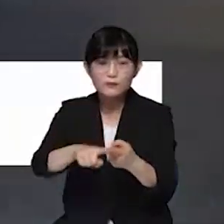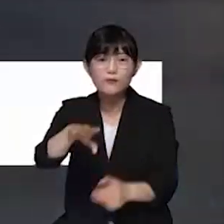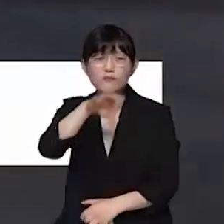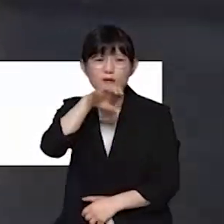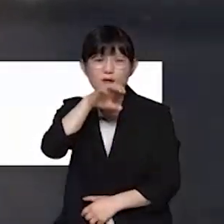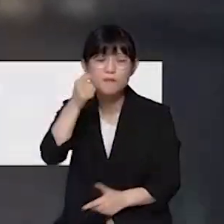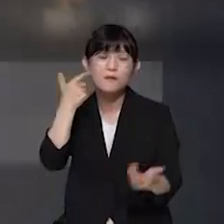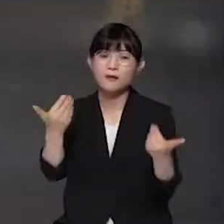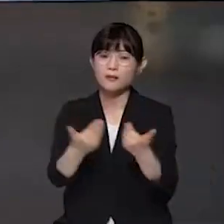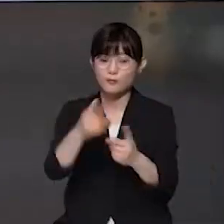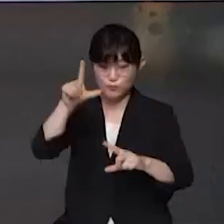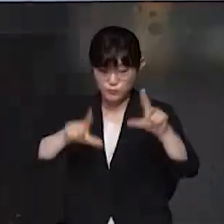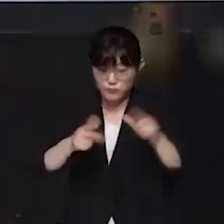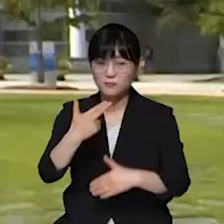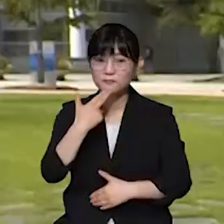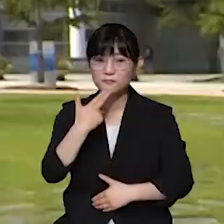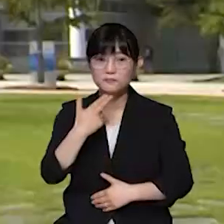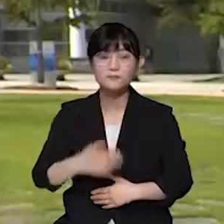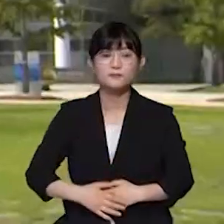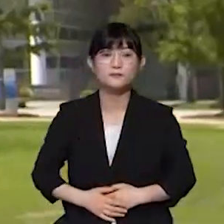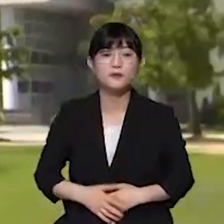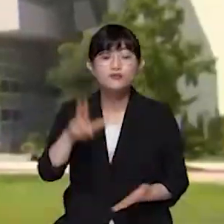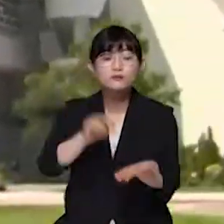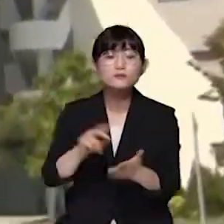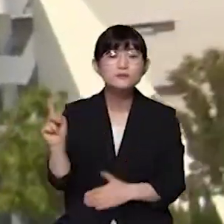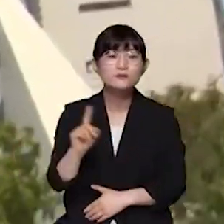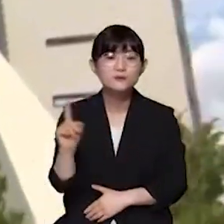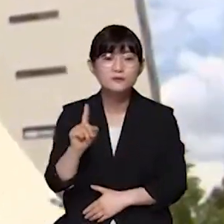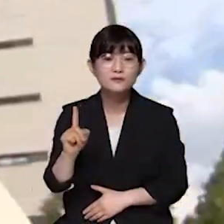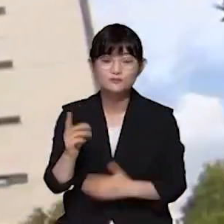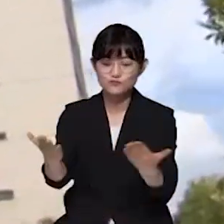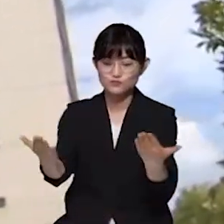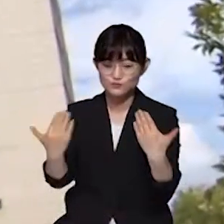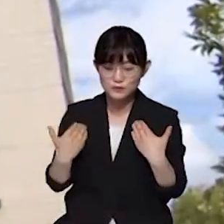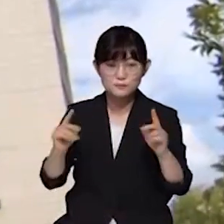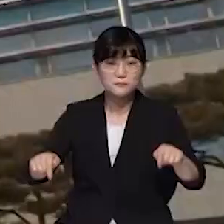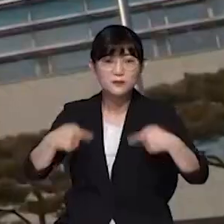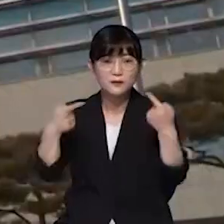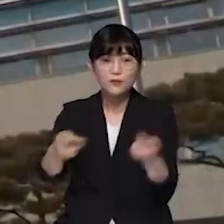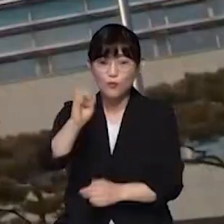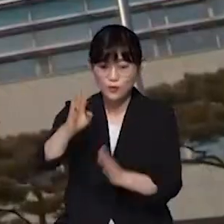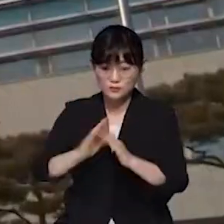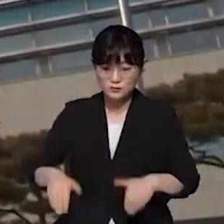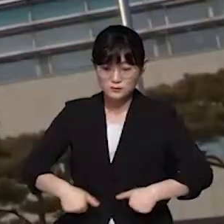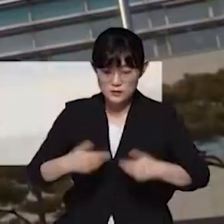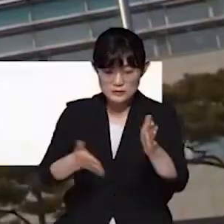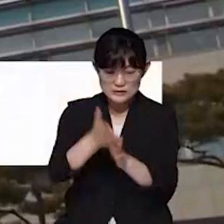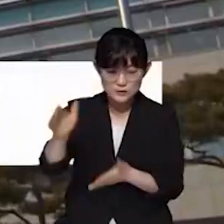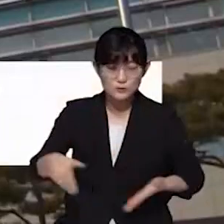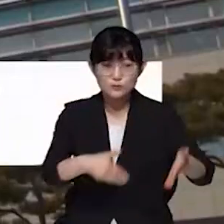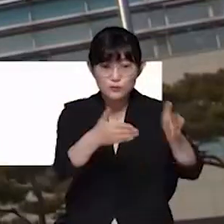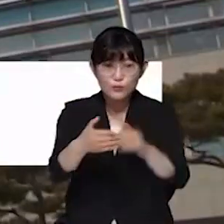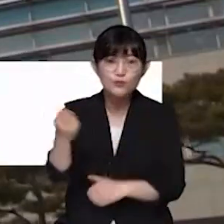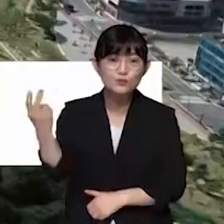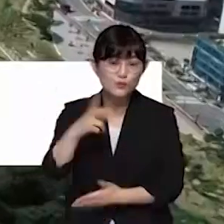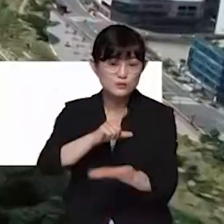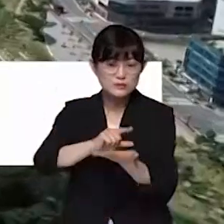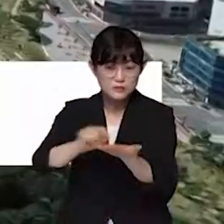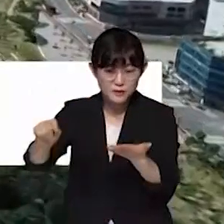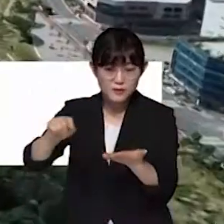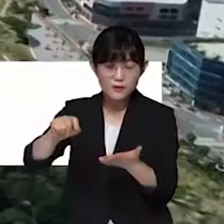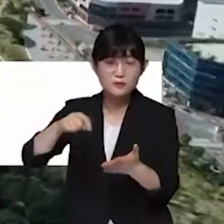있기는 마찬가지입니다. 문제는 치열한 유치 경쟁에 나선 광주 전남 시도를 비롯한